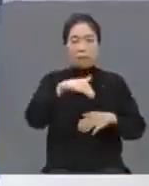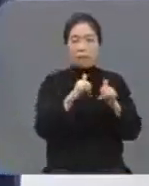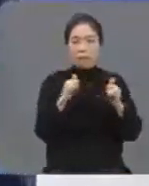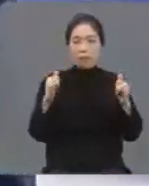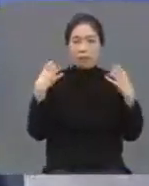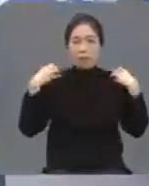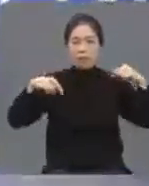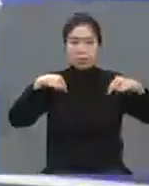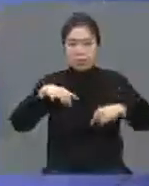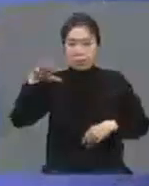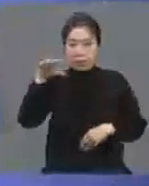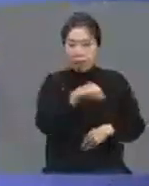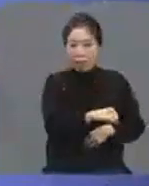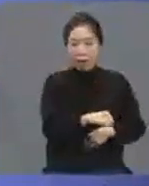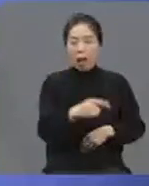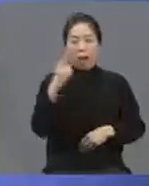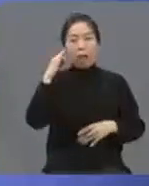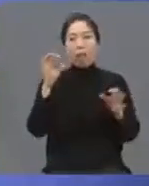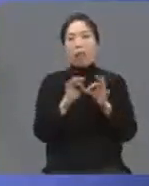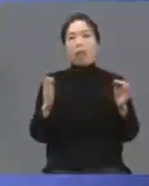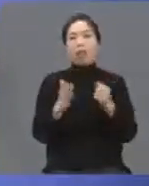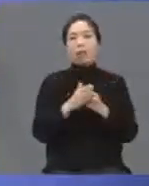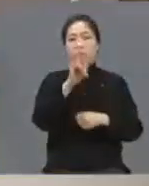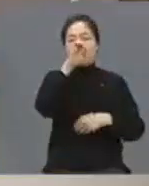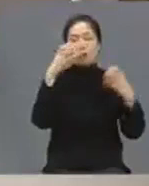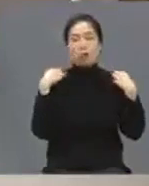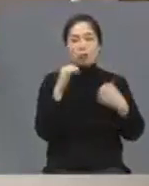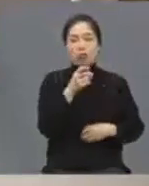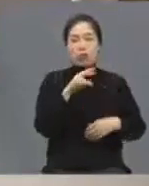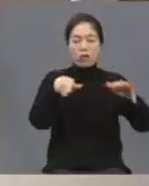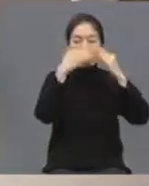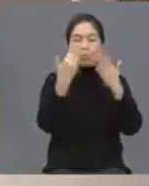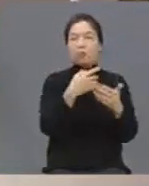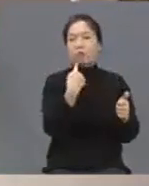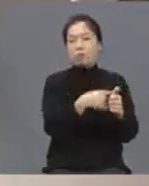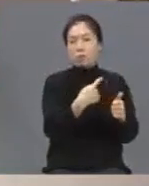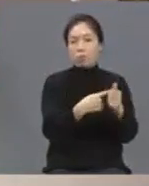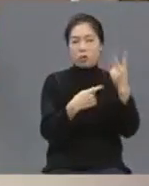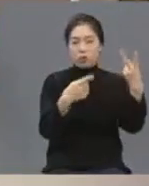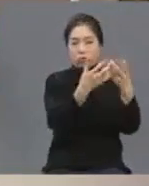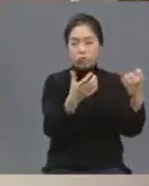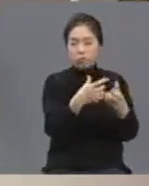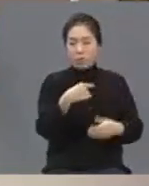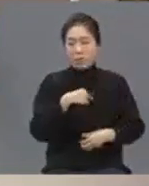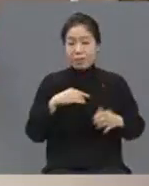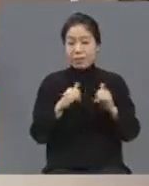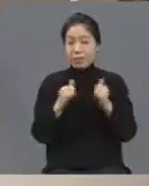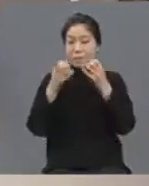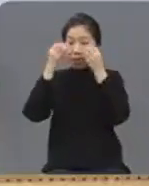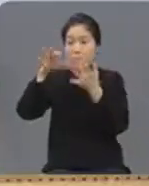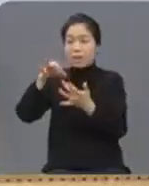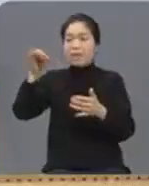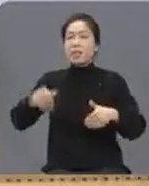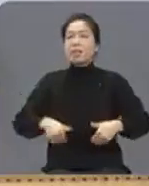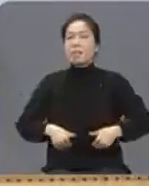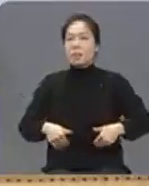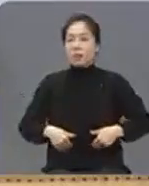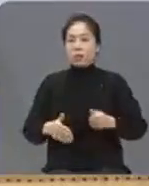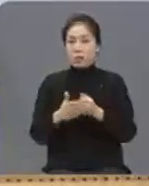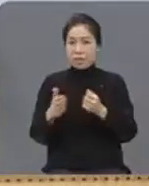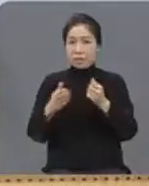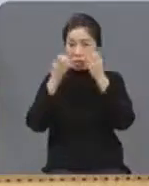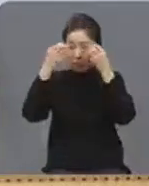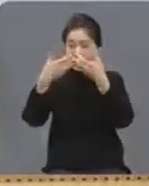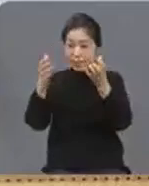말도 안 되는 일이 벌어지고 있다며 정부와 여야를 모두 비판하고 양당 체제가 실은 국민에게 새로운 선택지가 필요하다며